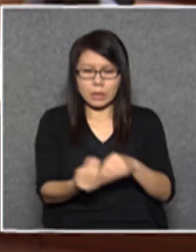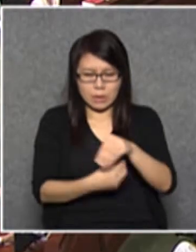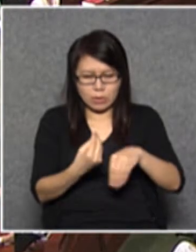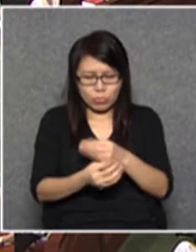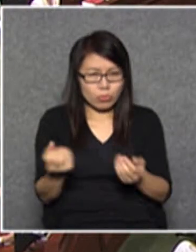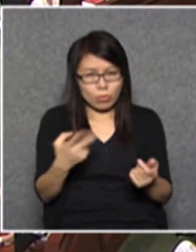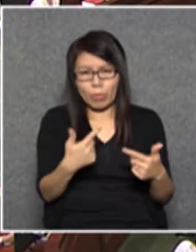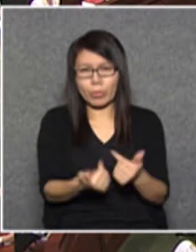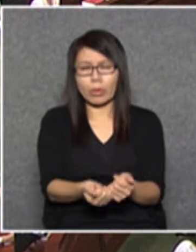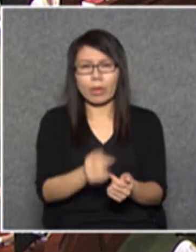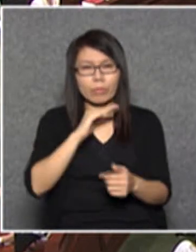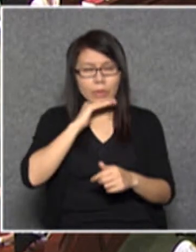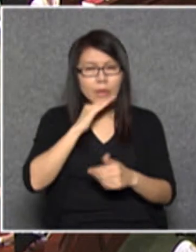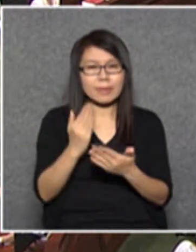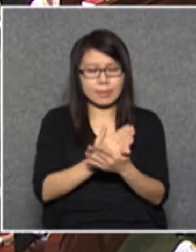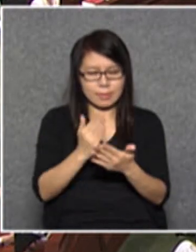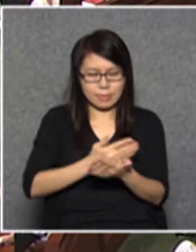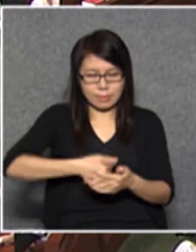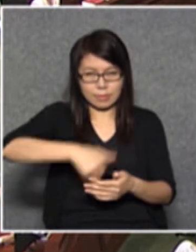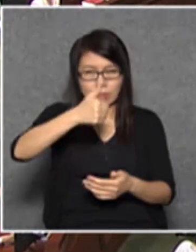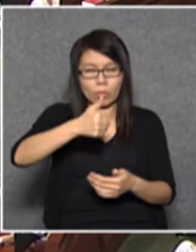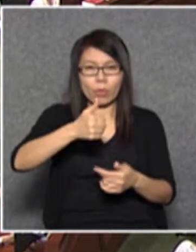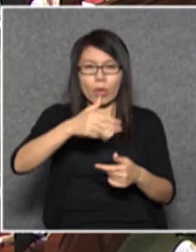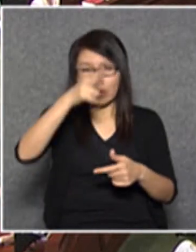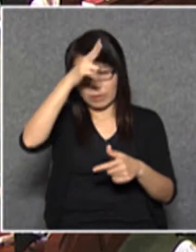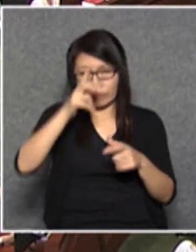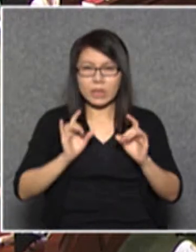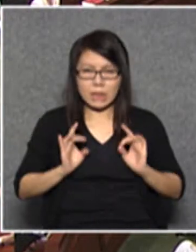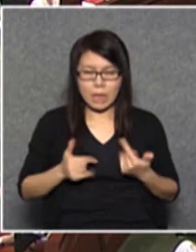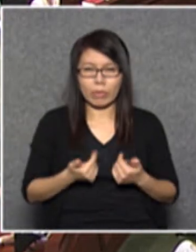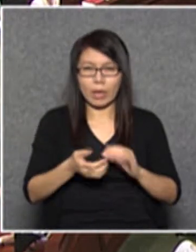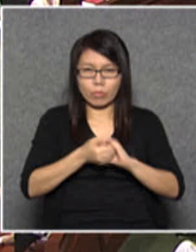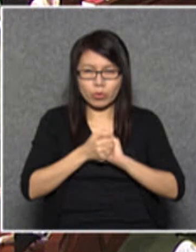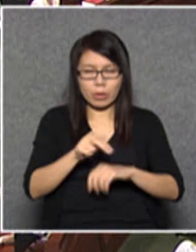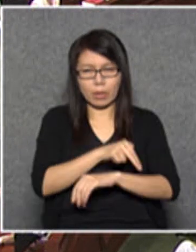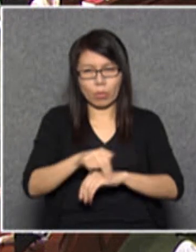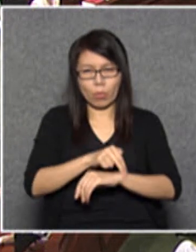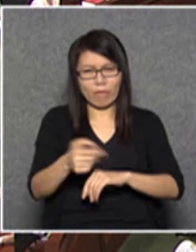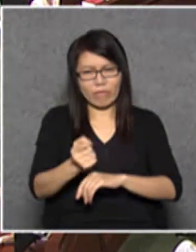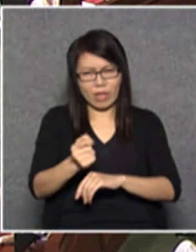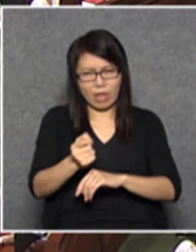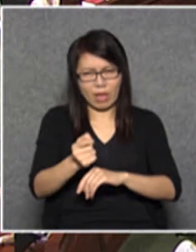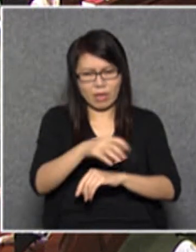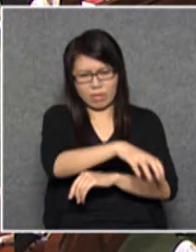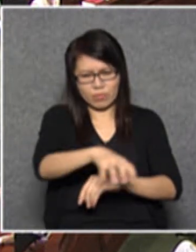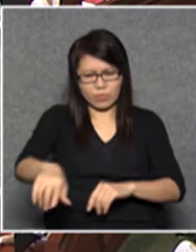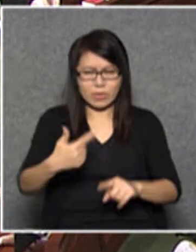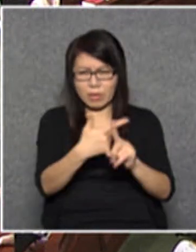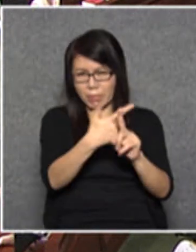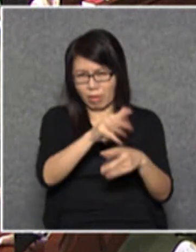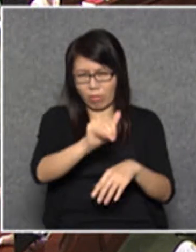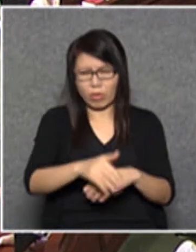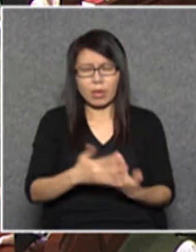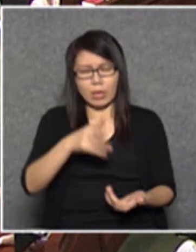配合，等試驗成功的公私營協作計劃盡快能夠推廣到全港18區，或者特區政